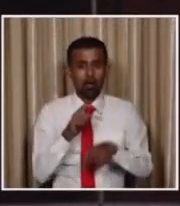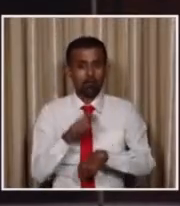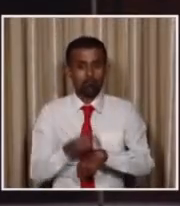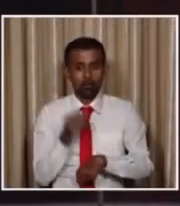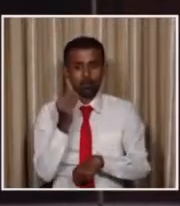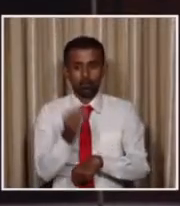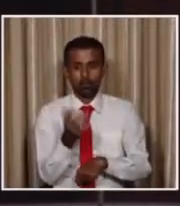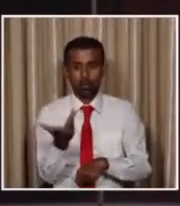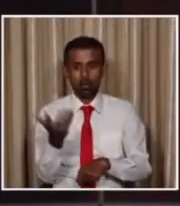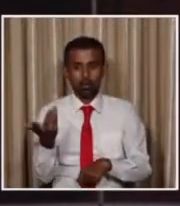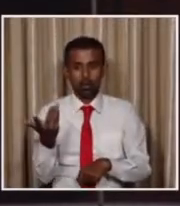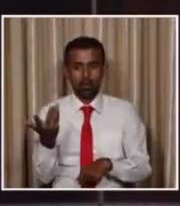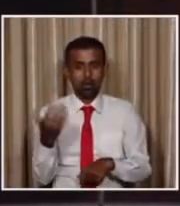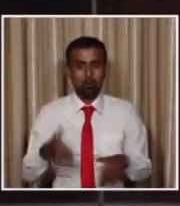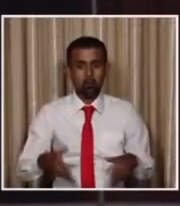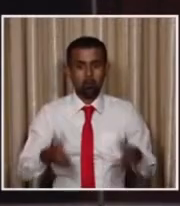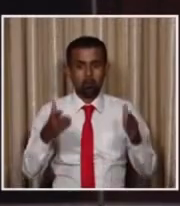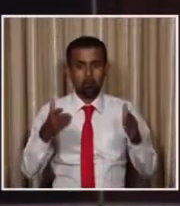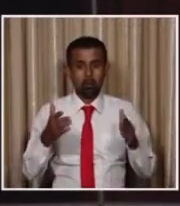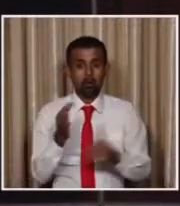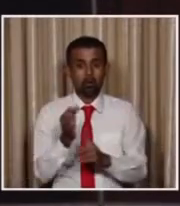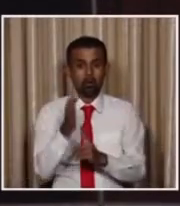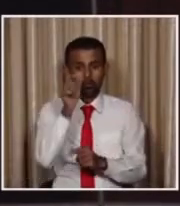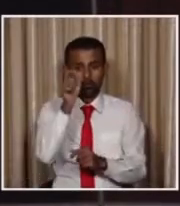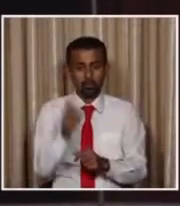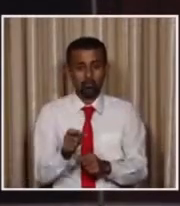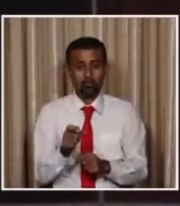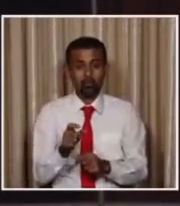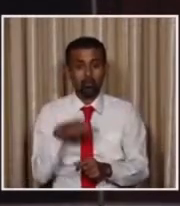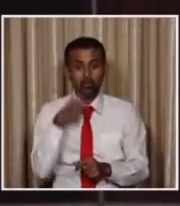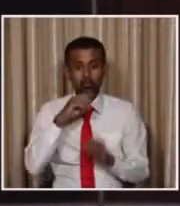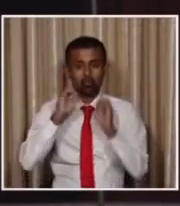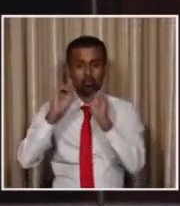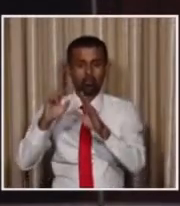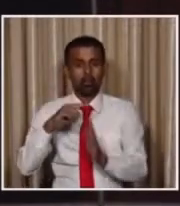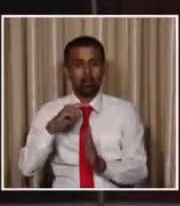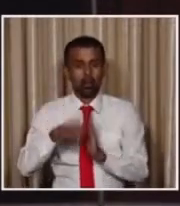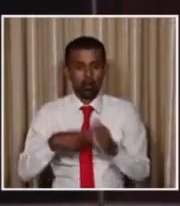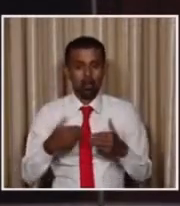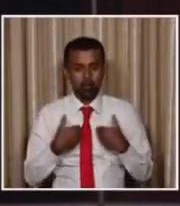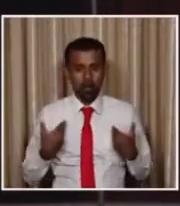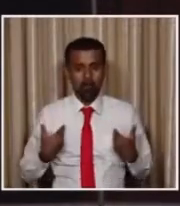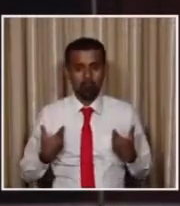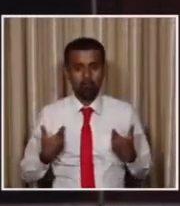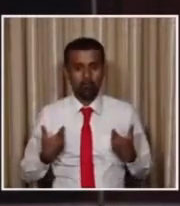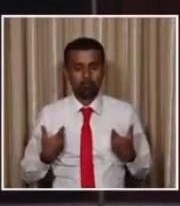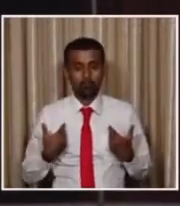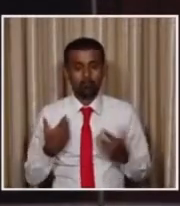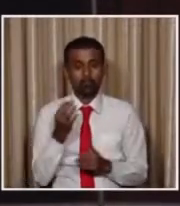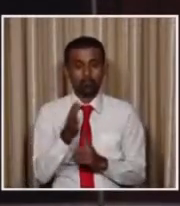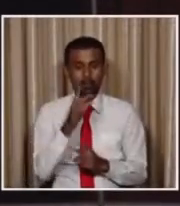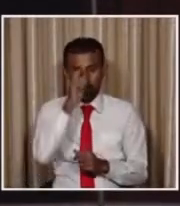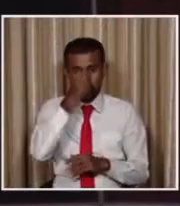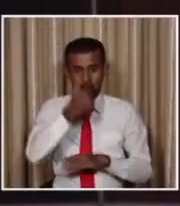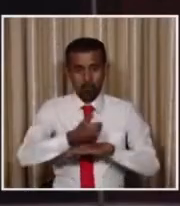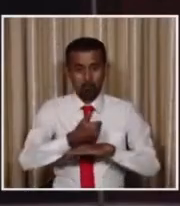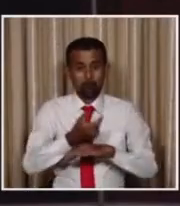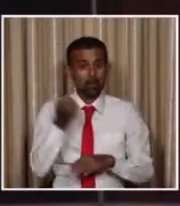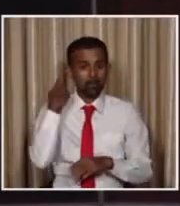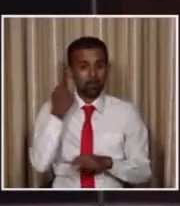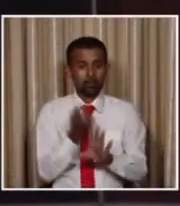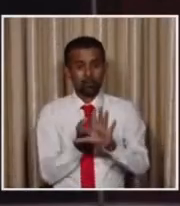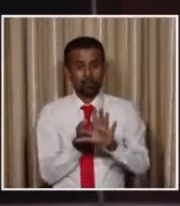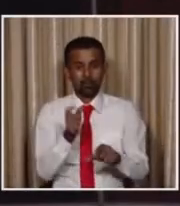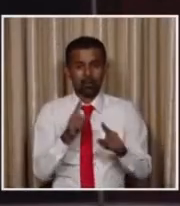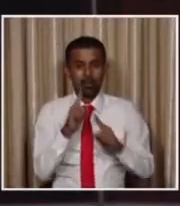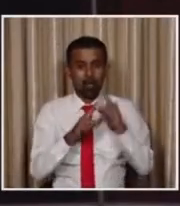dunne naha kiyala mahamagata panala janadhipathiwaru muhudata daapu rataka api inne e nisa sabapathumani eda tarunayanta